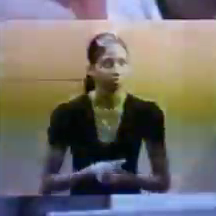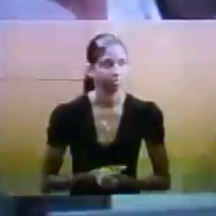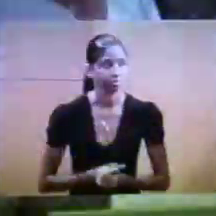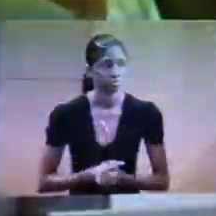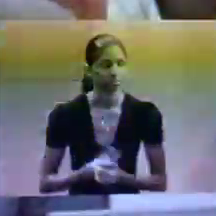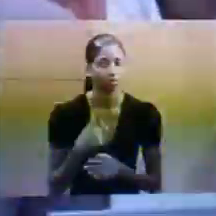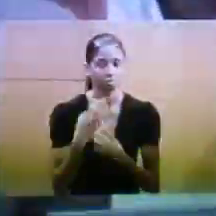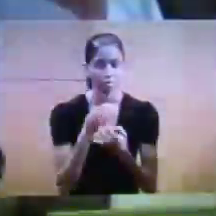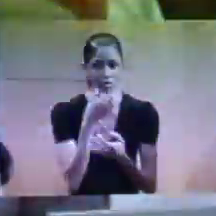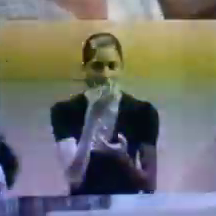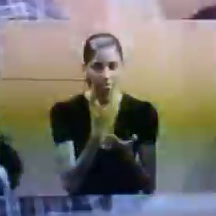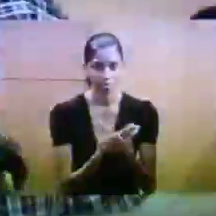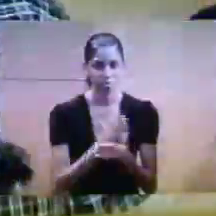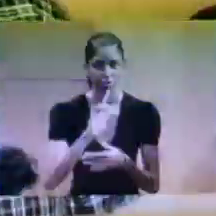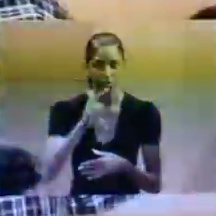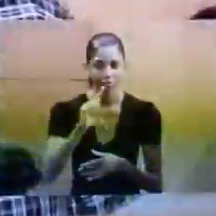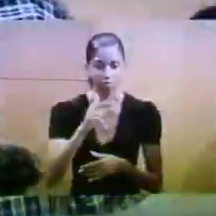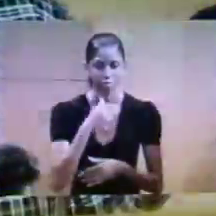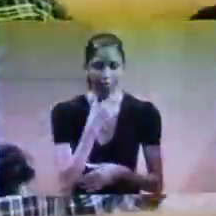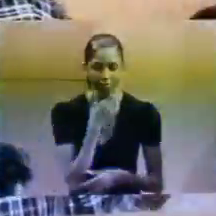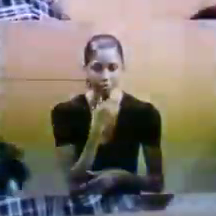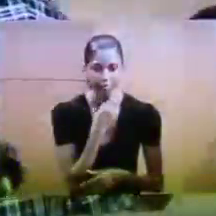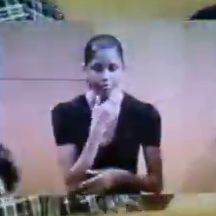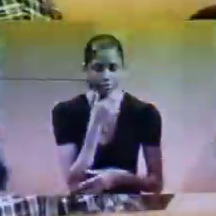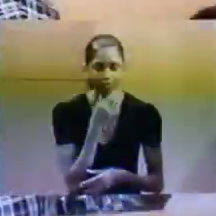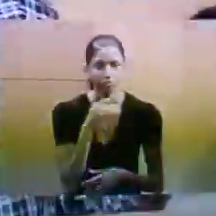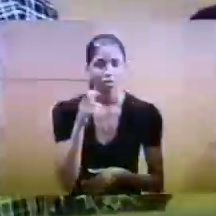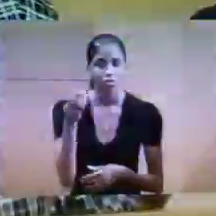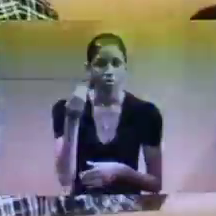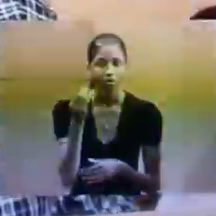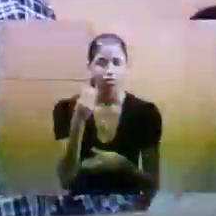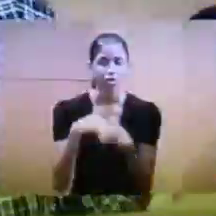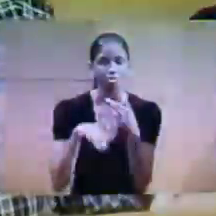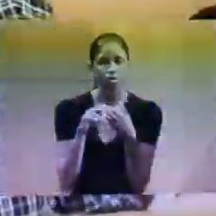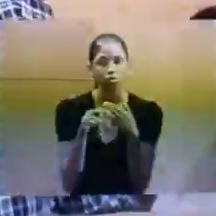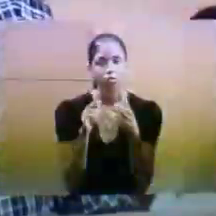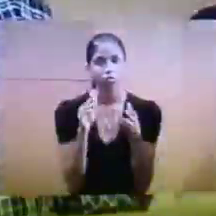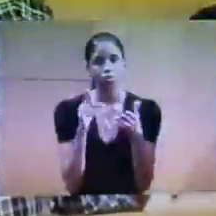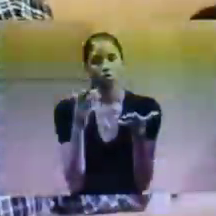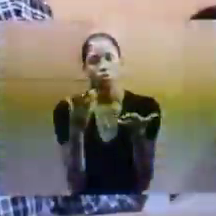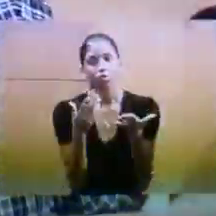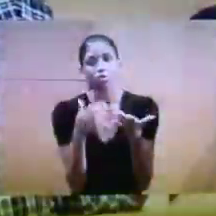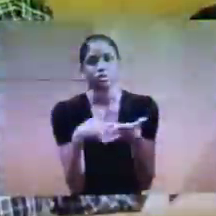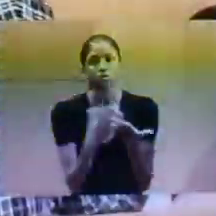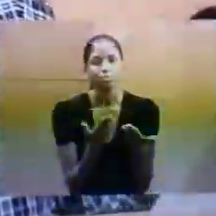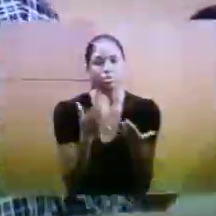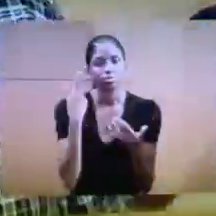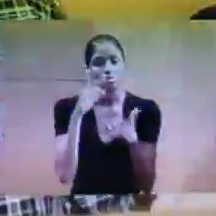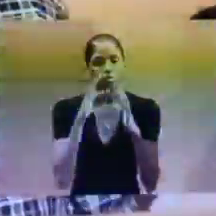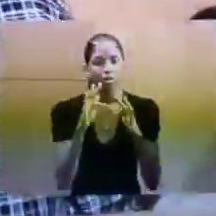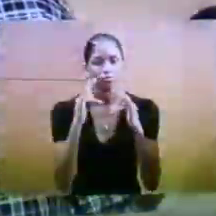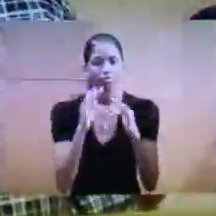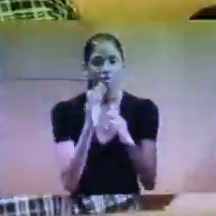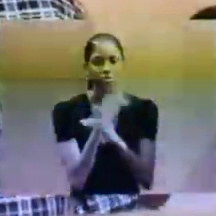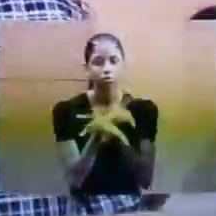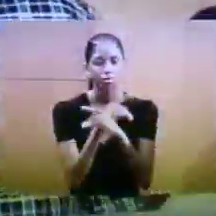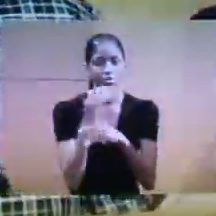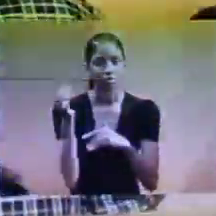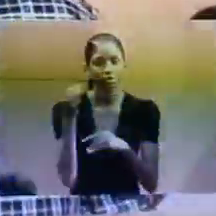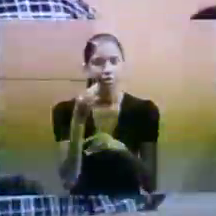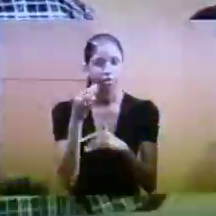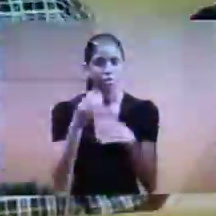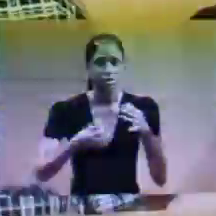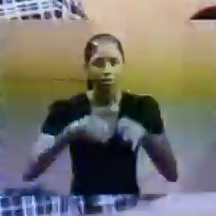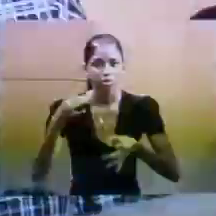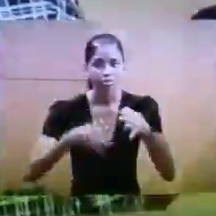Donc je voulais noter ça. Deuxièmement, vous nous donnez la réponse très sommairement concernant Ducos, disant que le tribunal administratif a